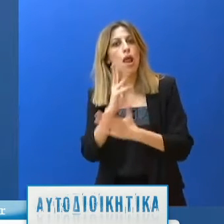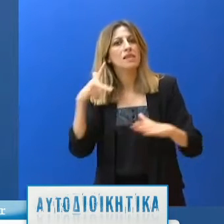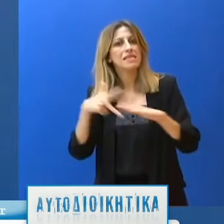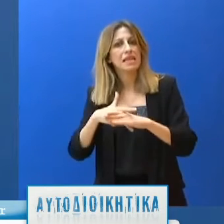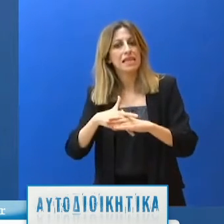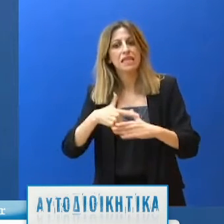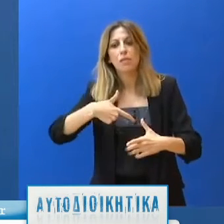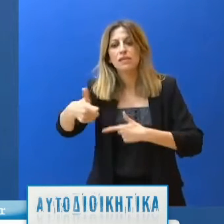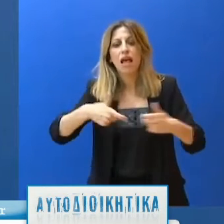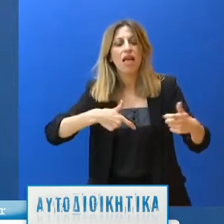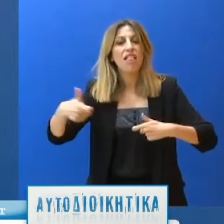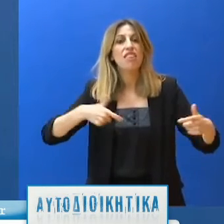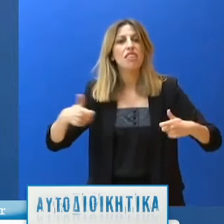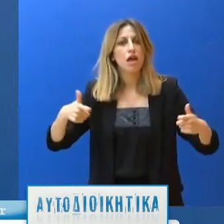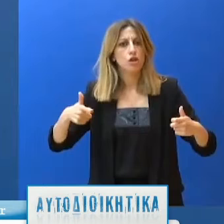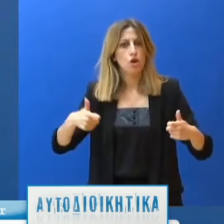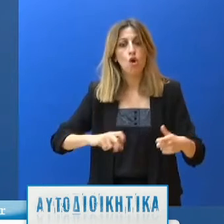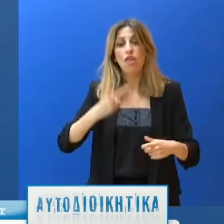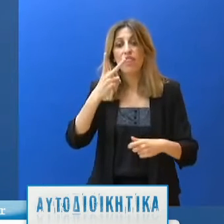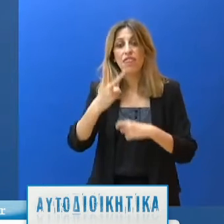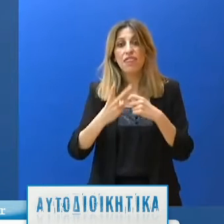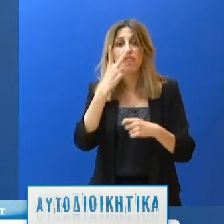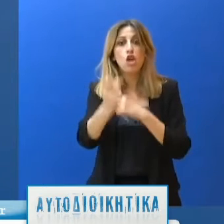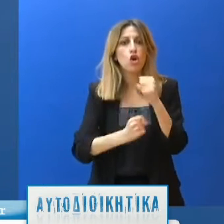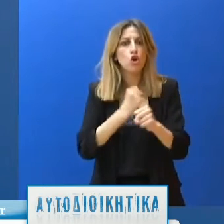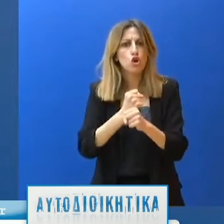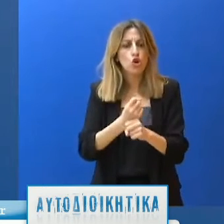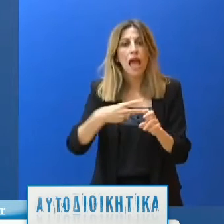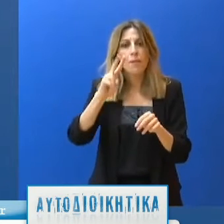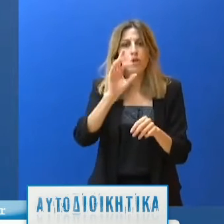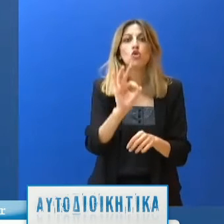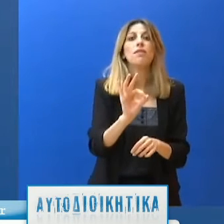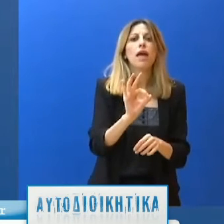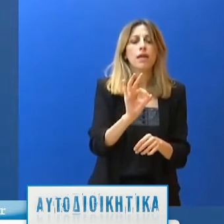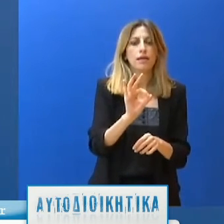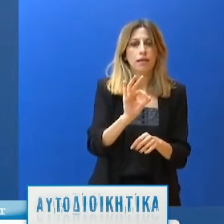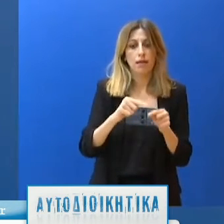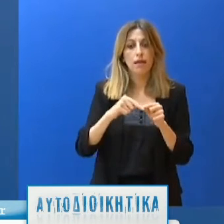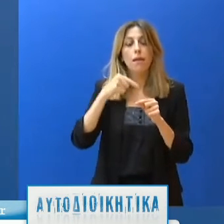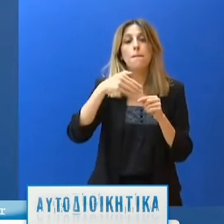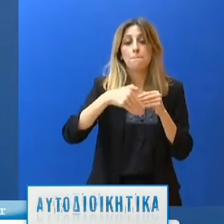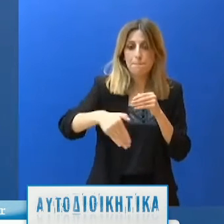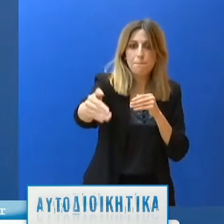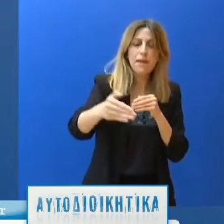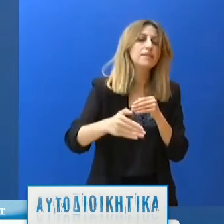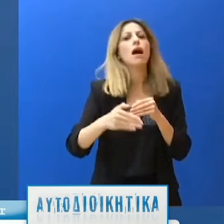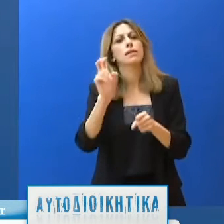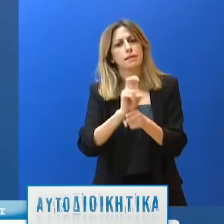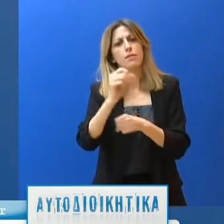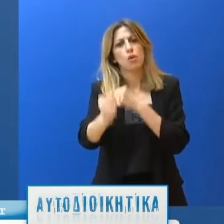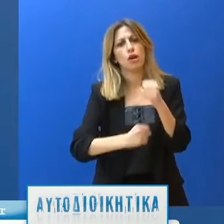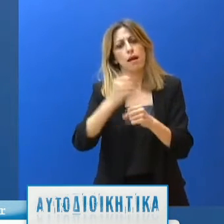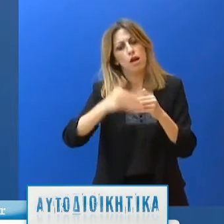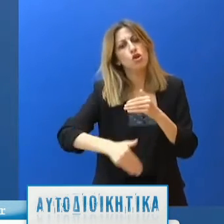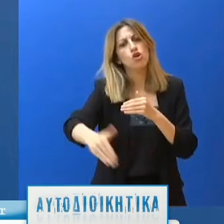κίνησης με μηδενικό επιτόκιο για τα πρώτα 2 χρόνια και μηδενικό επιτόκιο στο 40% του κεφαλαίου της συμμετοχής